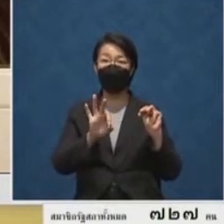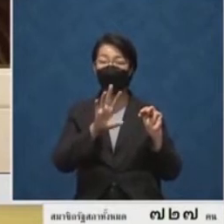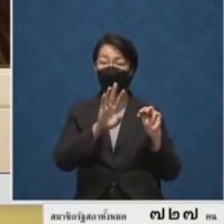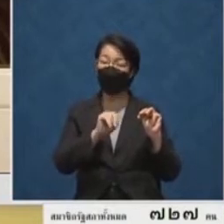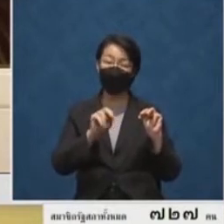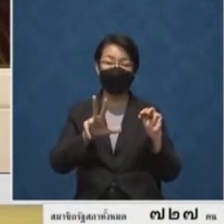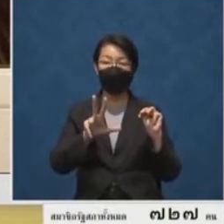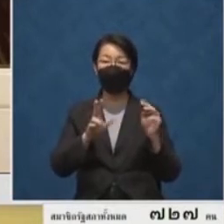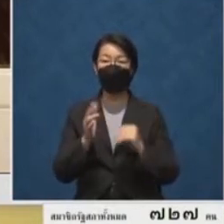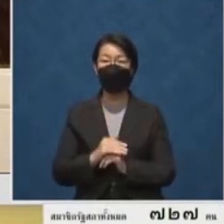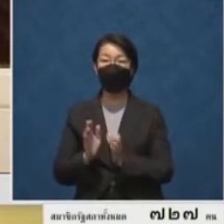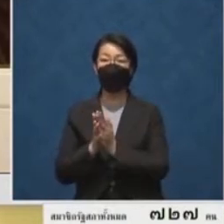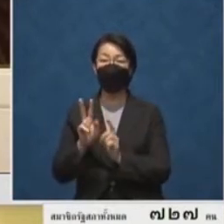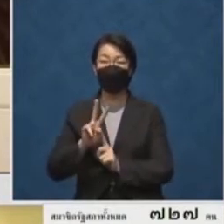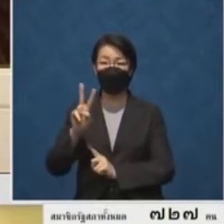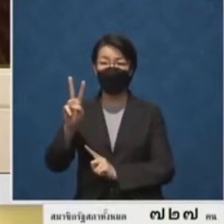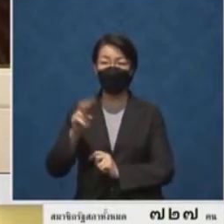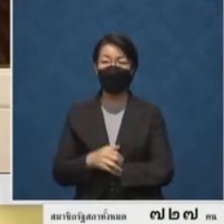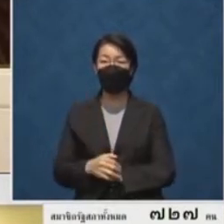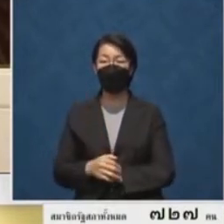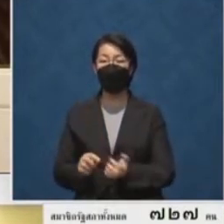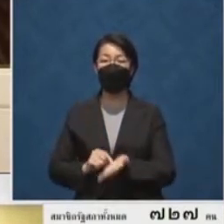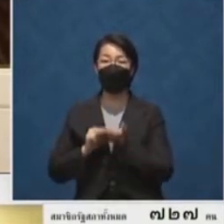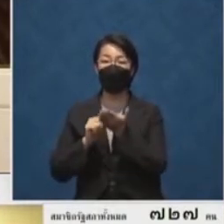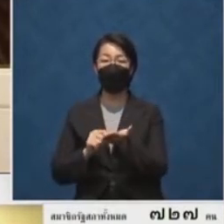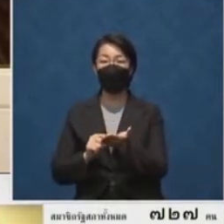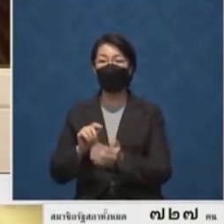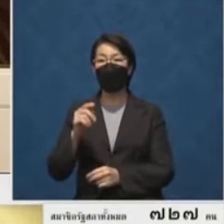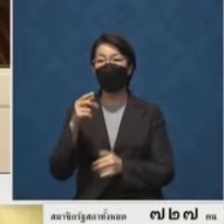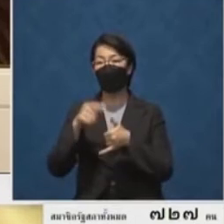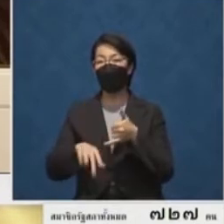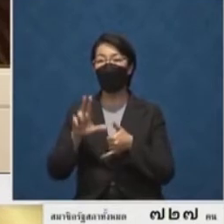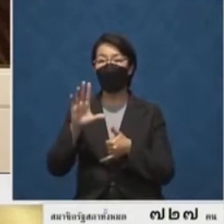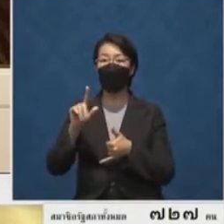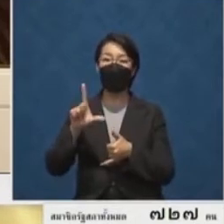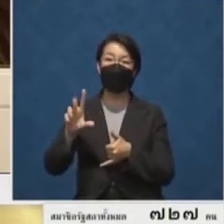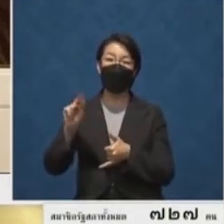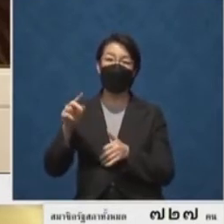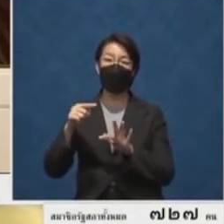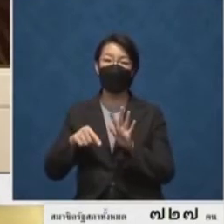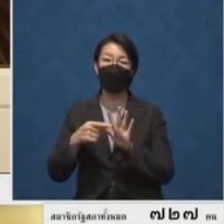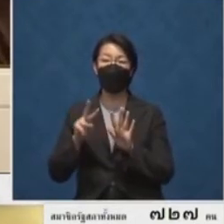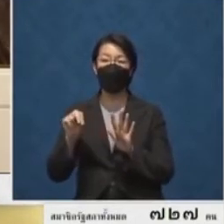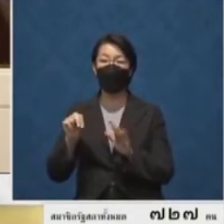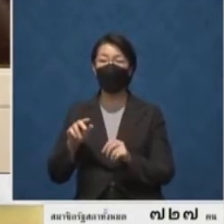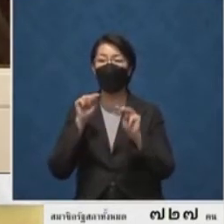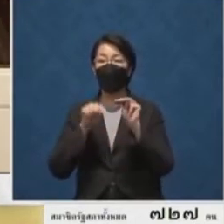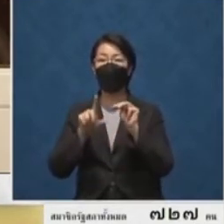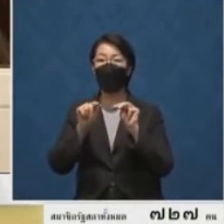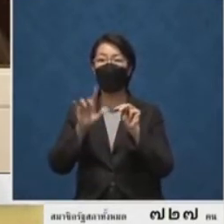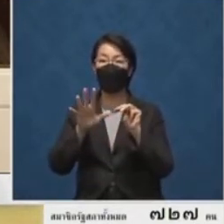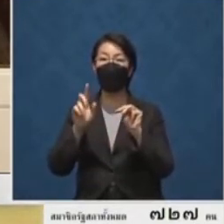ฉบับที่2ผู้เสนอนายชลน่านสีแก้วกับคณะเพิ่มเติมมาตรา25วรรค